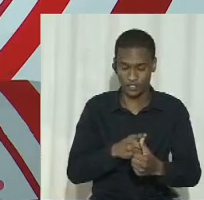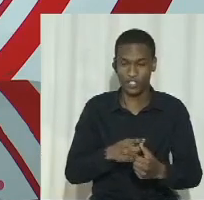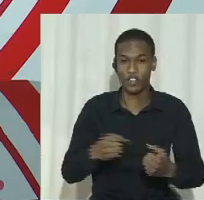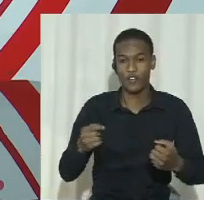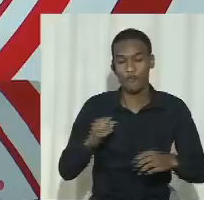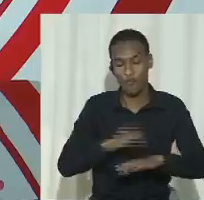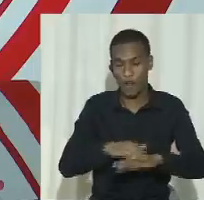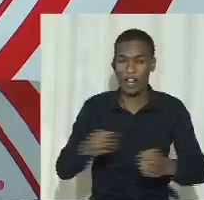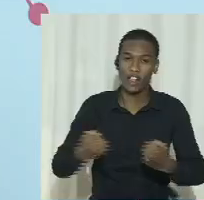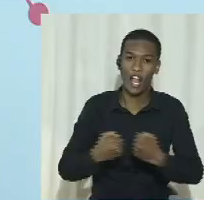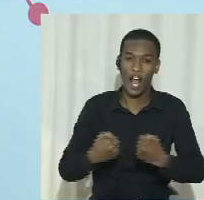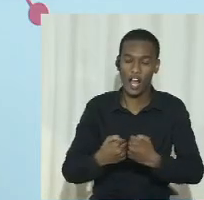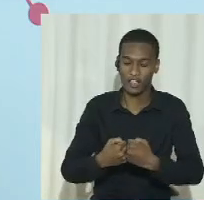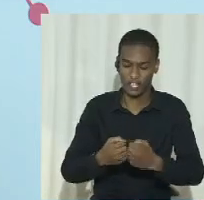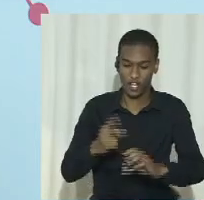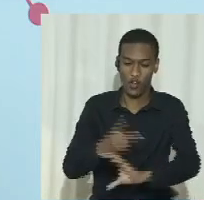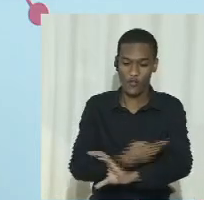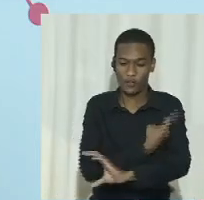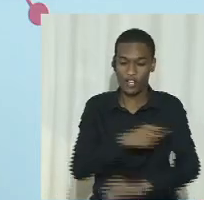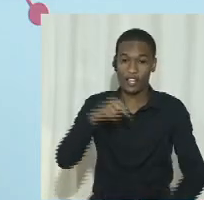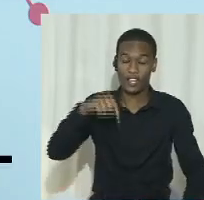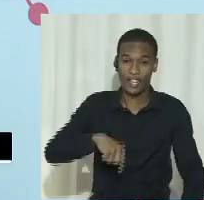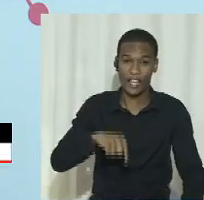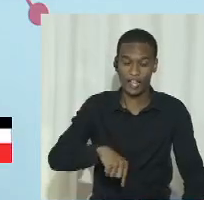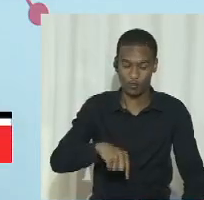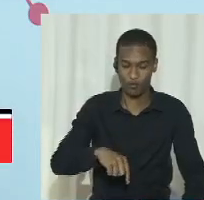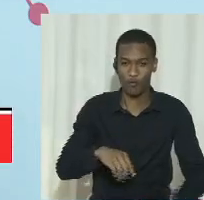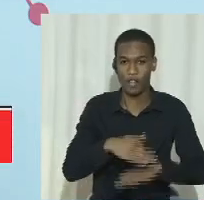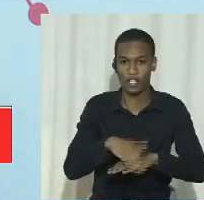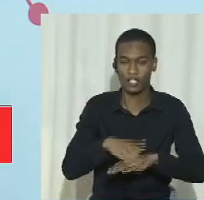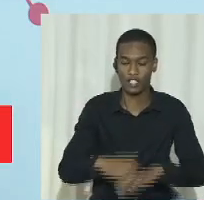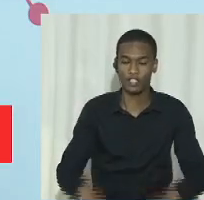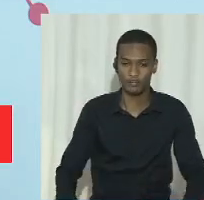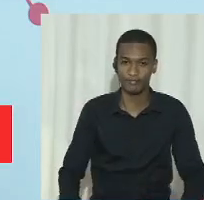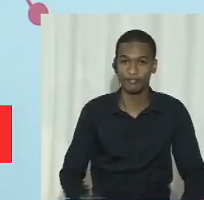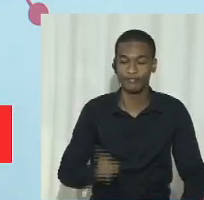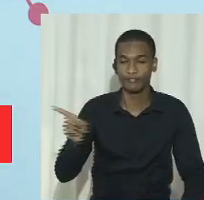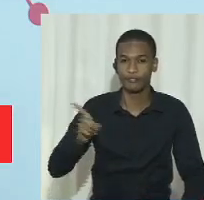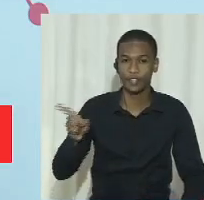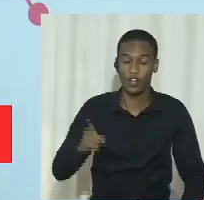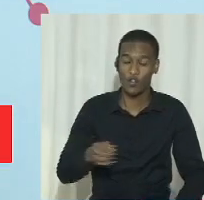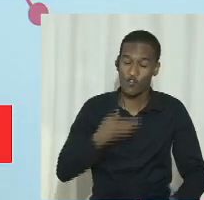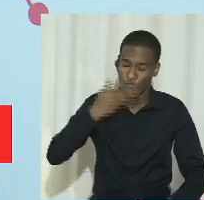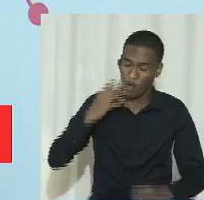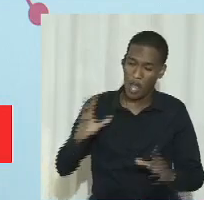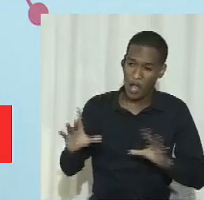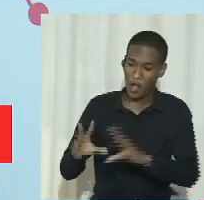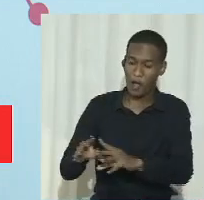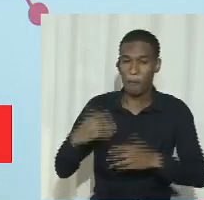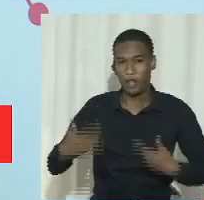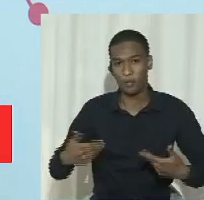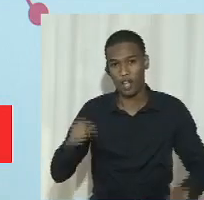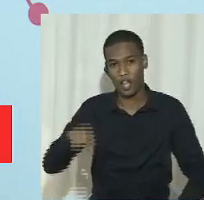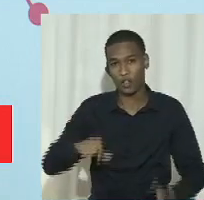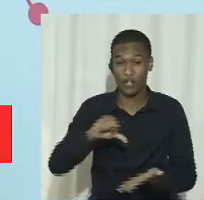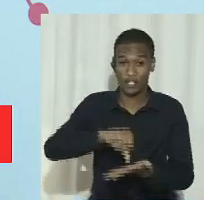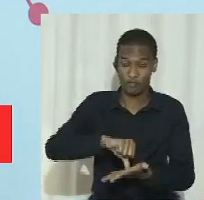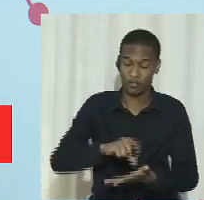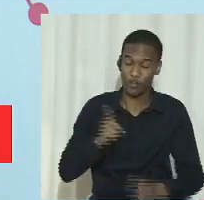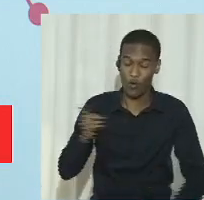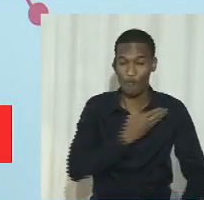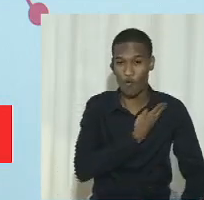COVID-19 eto Madagasikara andray fepetra amin'ireo toerana mampitangoron'olona eto andrenivohitra ny mpitandro